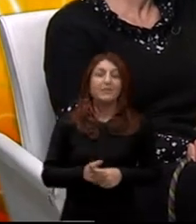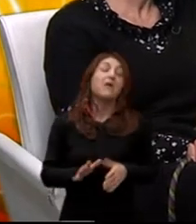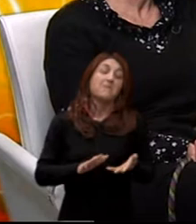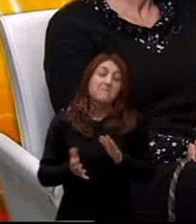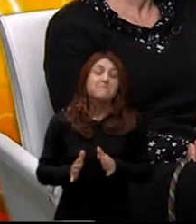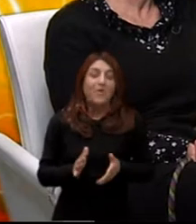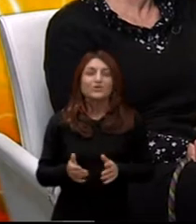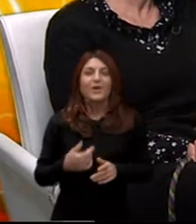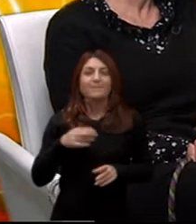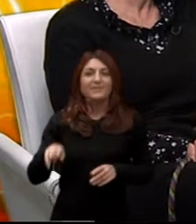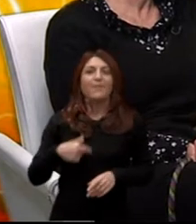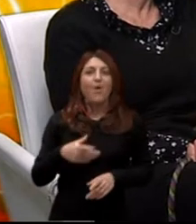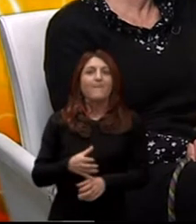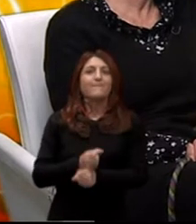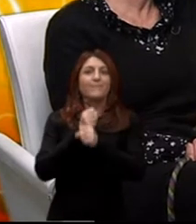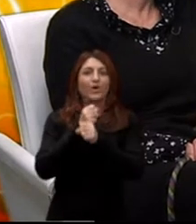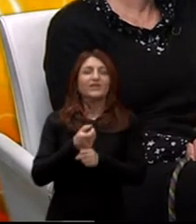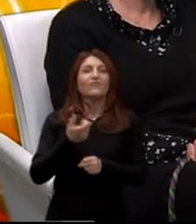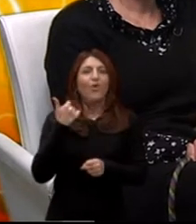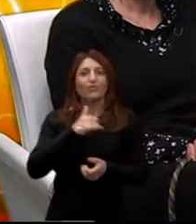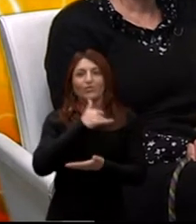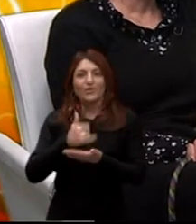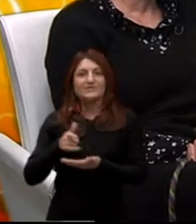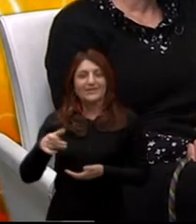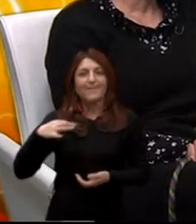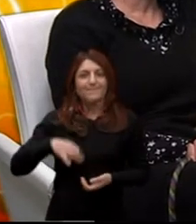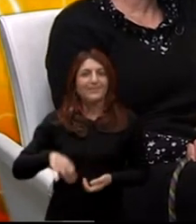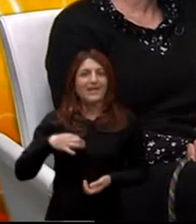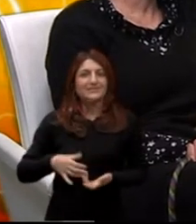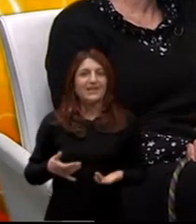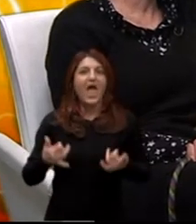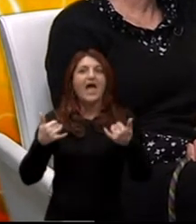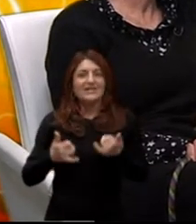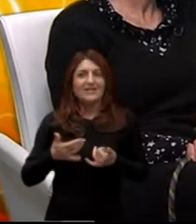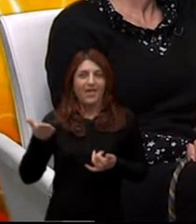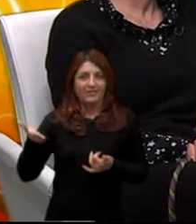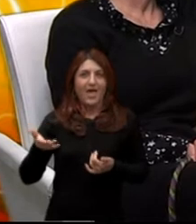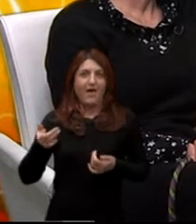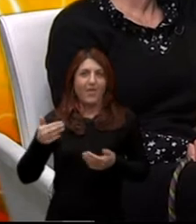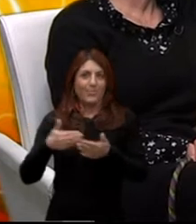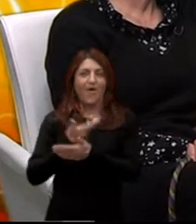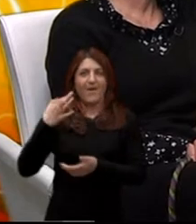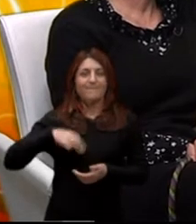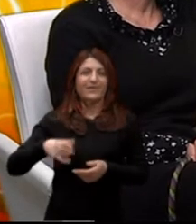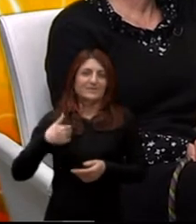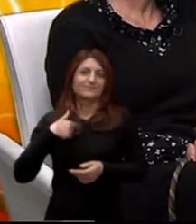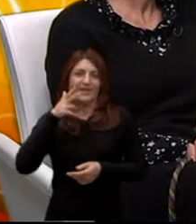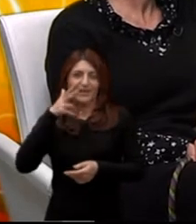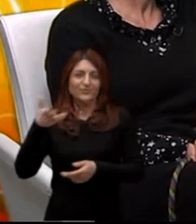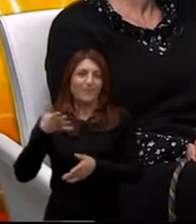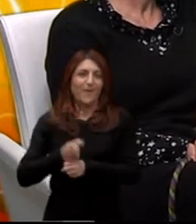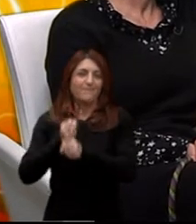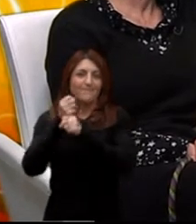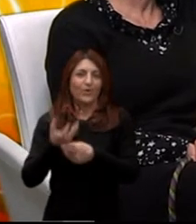do tome. Imamo mi potporu, smo imali do dosadašnjih predsjednika. Sad ćemo i prve pogotovo dame, imati, ja sam pa sigurna. Pa ja se isto nadam. Da će ta potpora